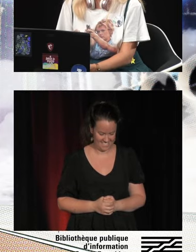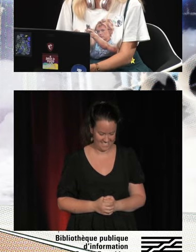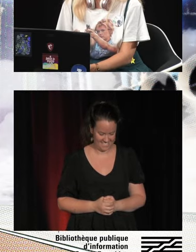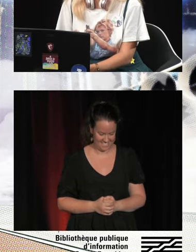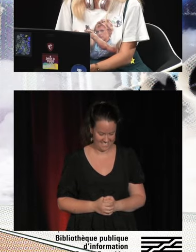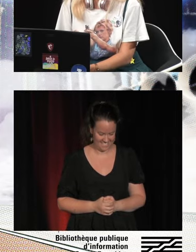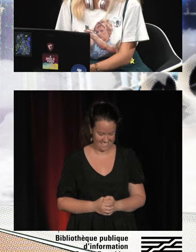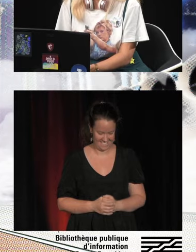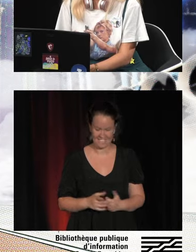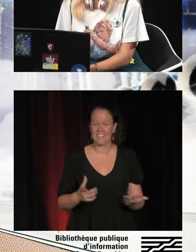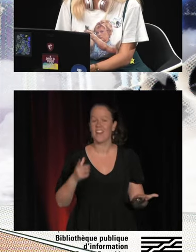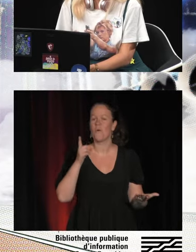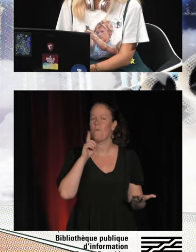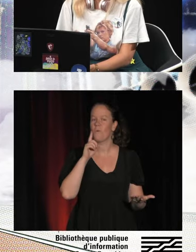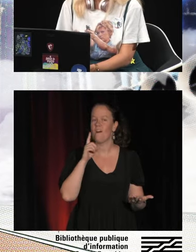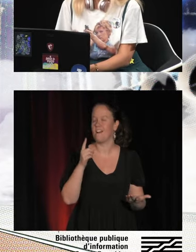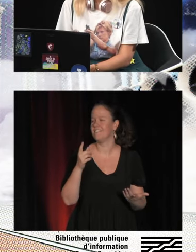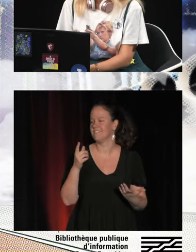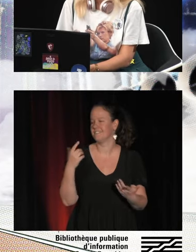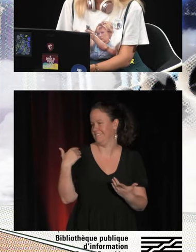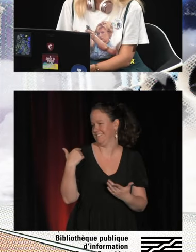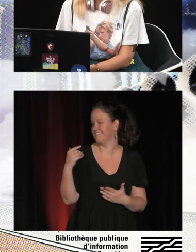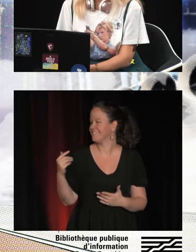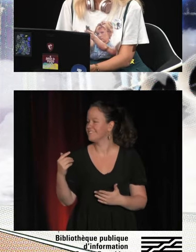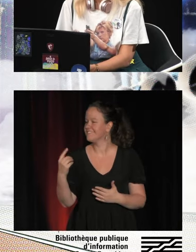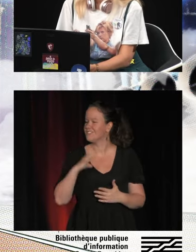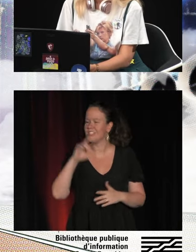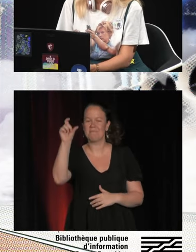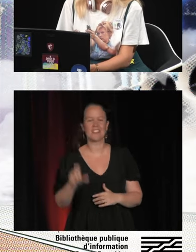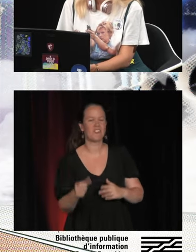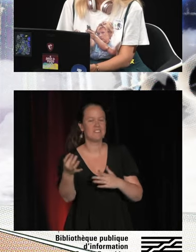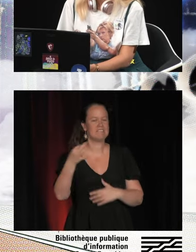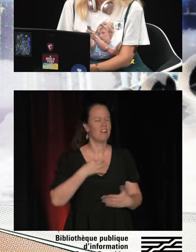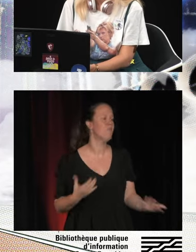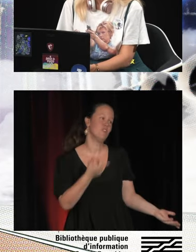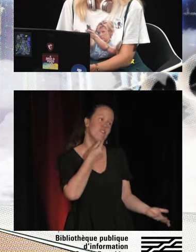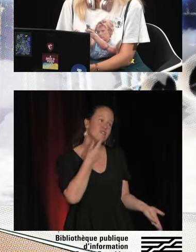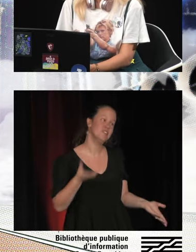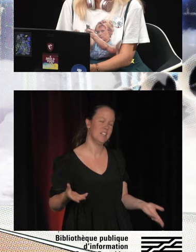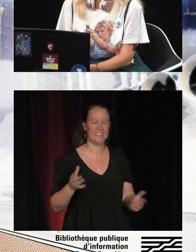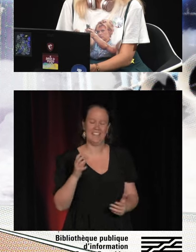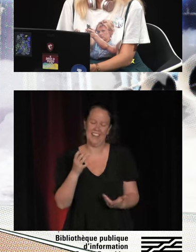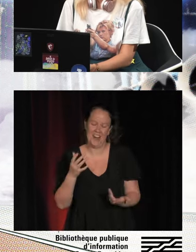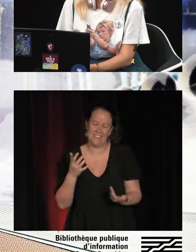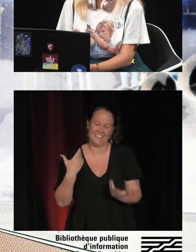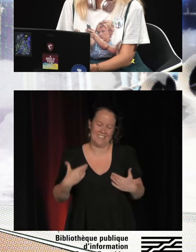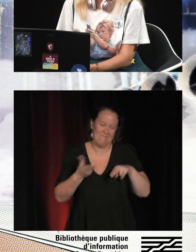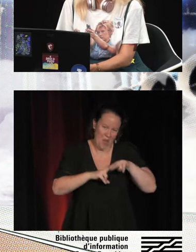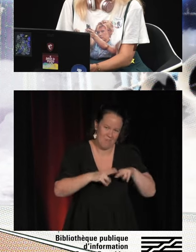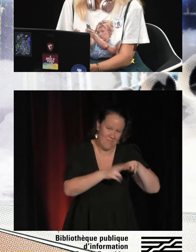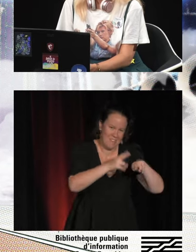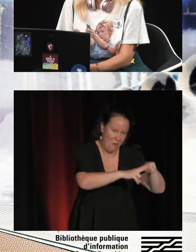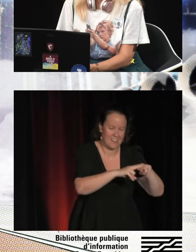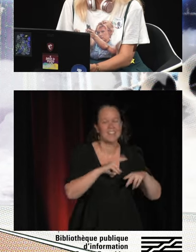Il est... Alors, pourquoi est-ce que je dis ça? Non mais, c'est une très bonne remarque. C'est une très très bonne remarque. Pourquoi est-ce que je dis que c'est quand même un